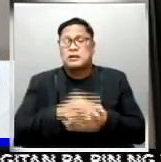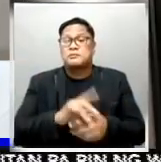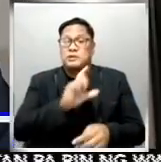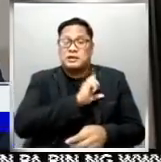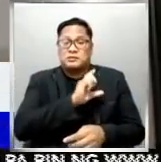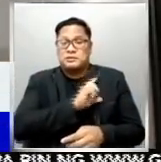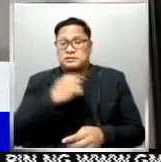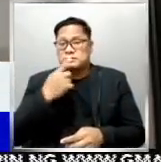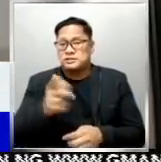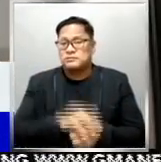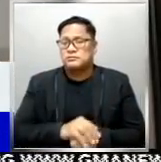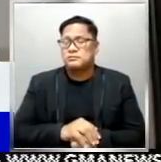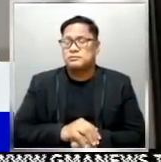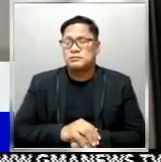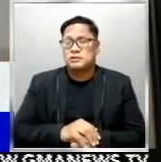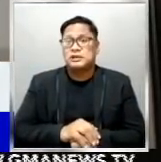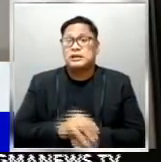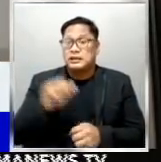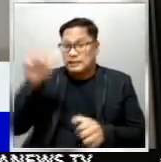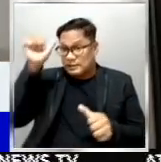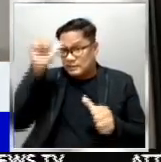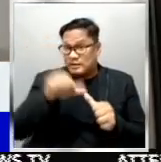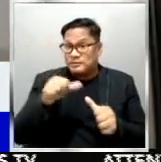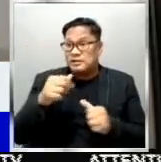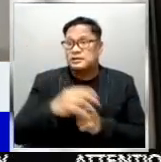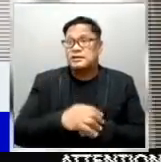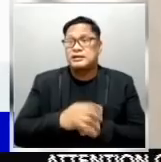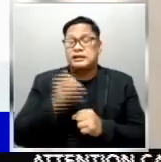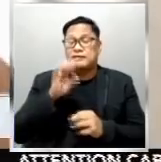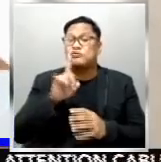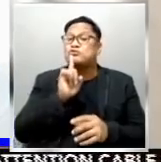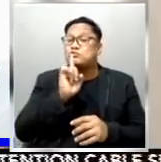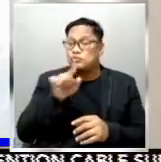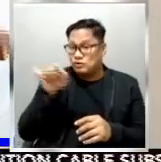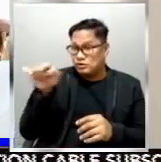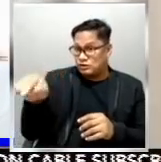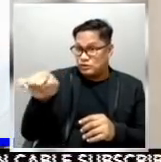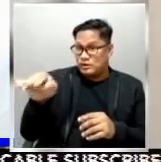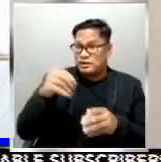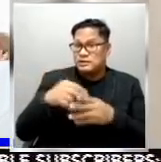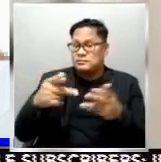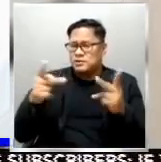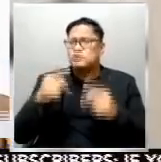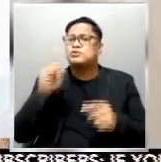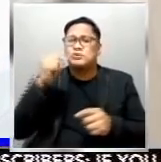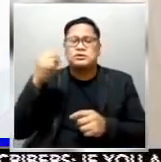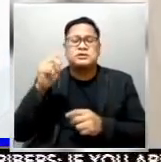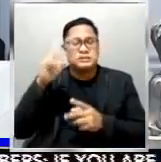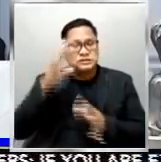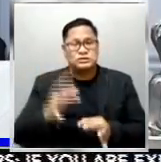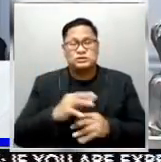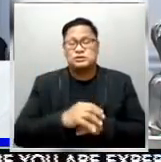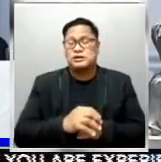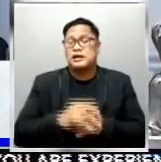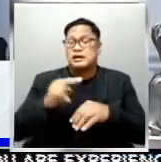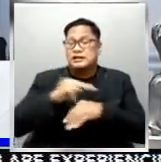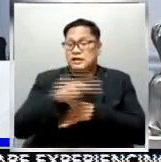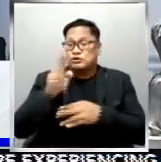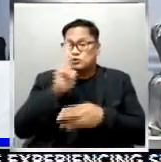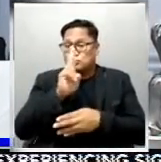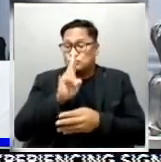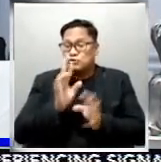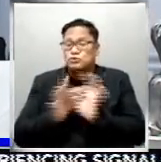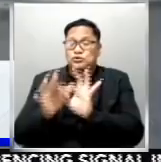ako. Tandaan nyo ha, pag ikaw nandoon sa ground, it's your decision. Ang National Union of People's Lawyers nanawagan sa Korte Suprema